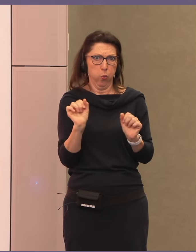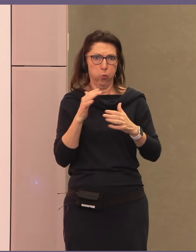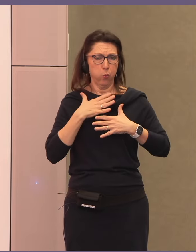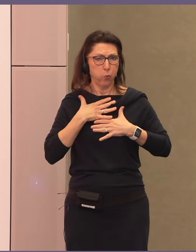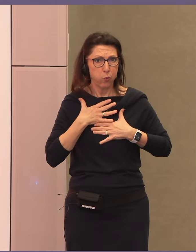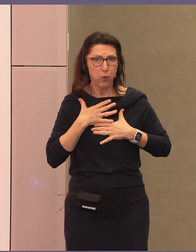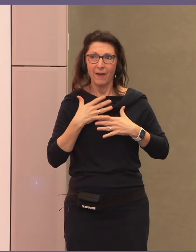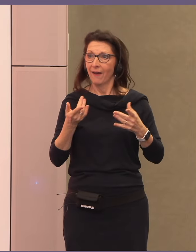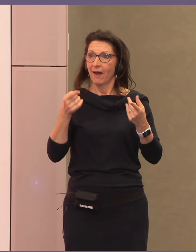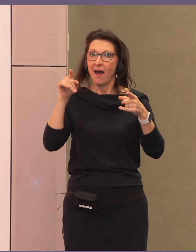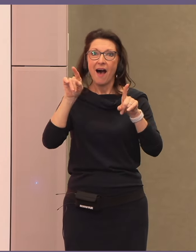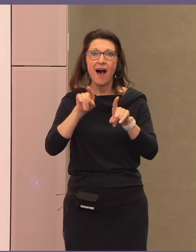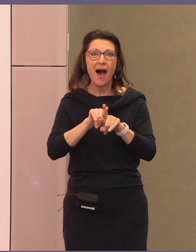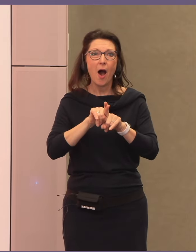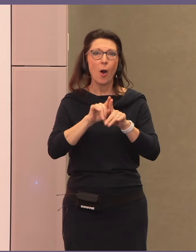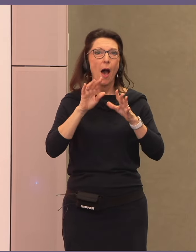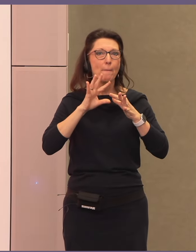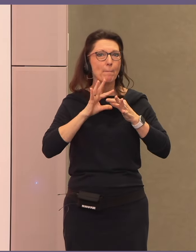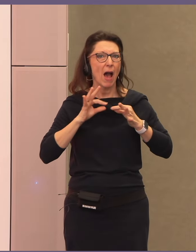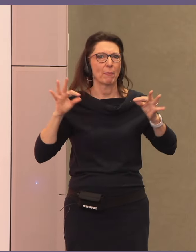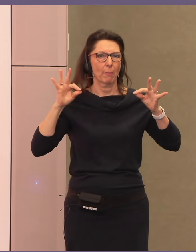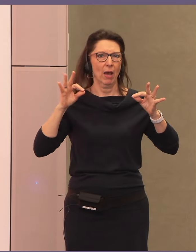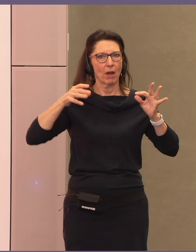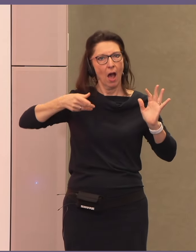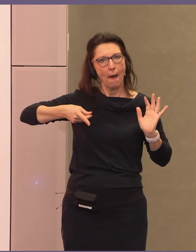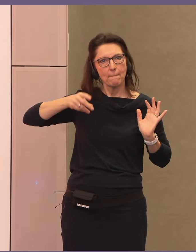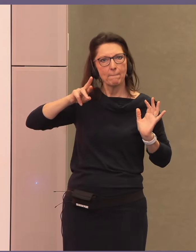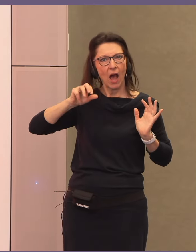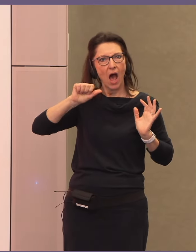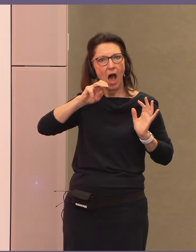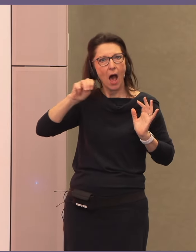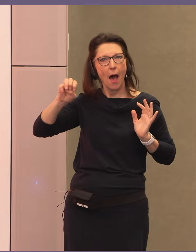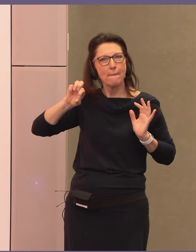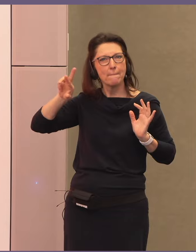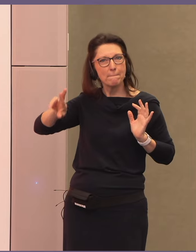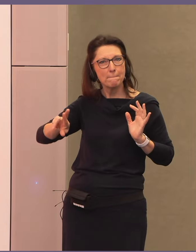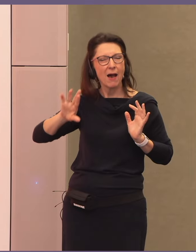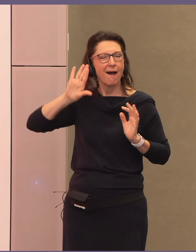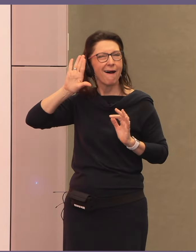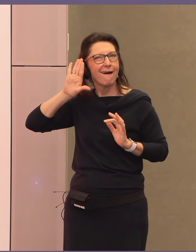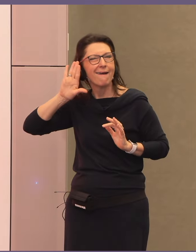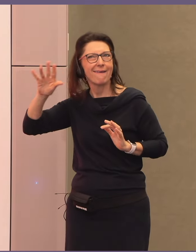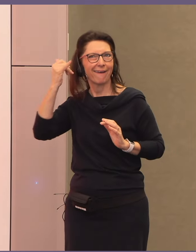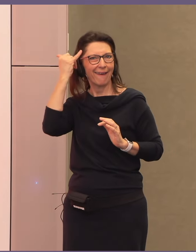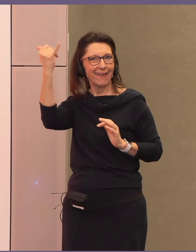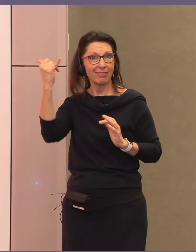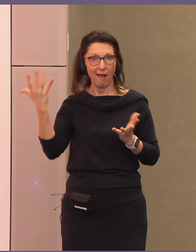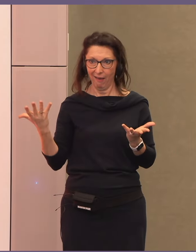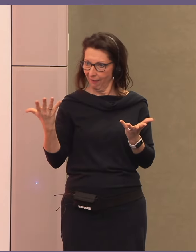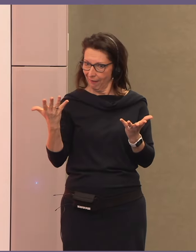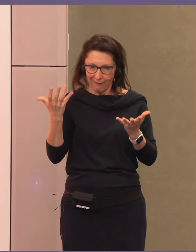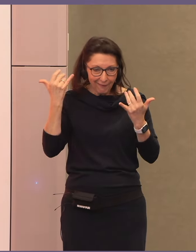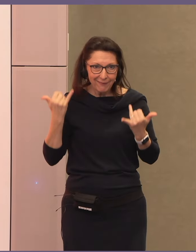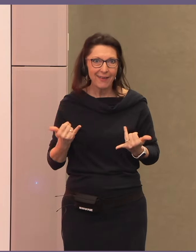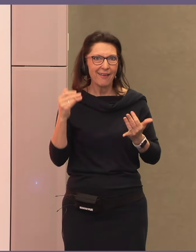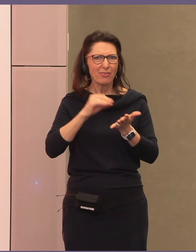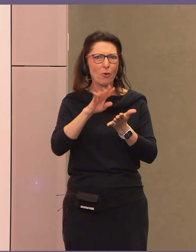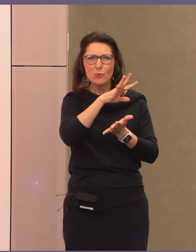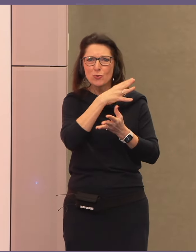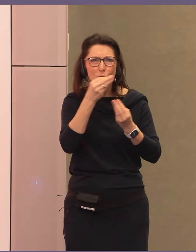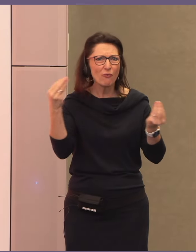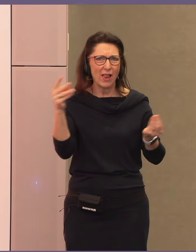auch das Vermächtnis von Barbara-Brammer von so vielen Teilnehmerinnen und Teilnehmern nach wie vor geschätzt wird,